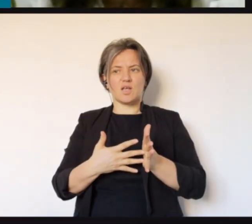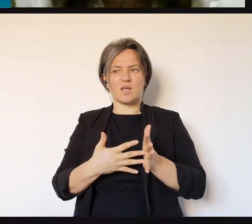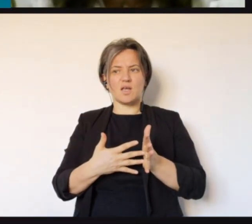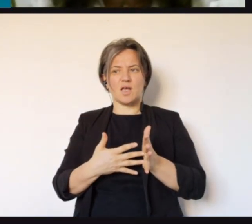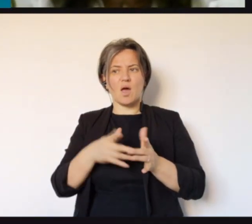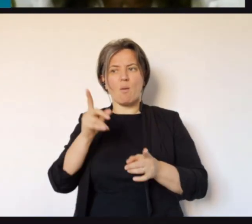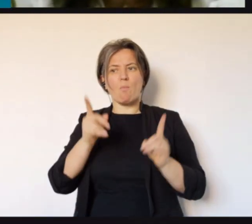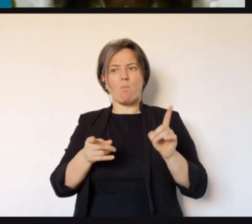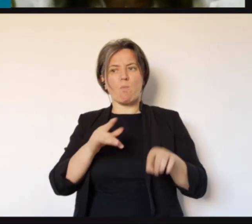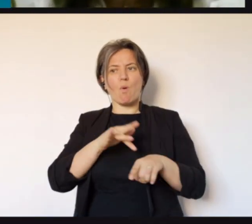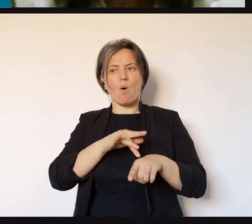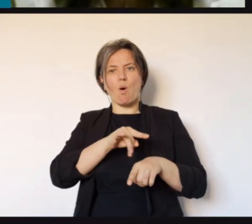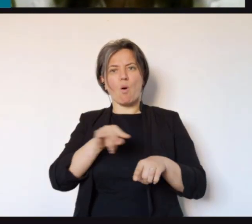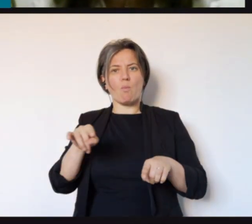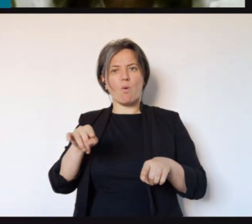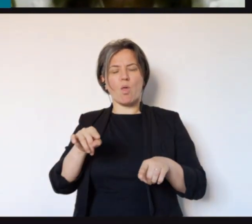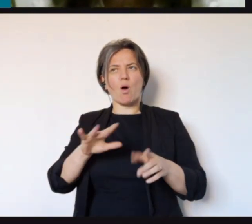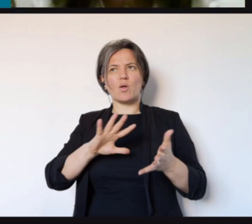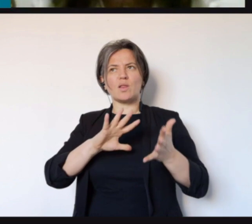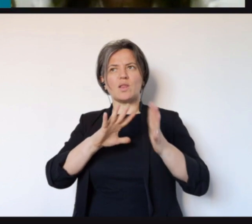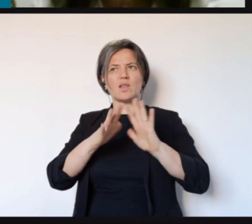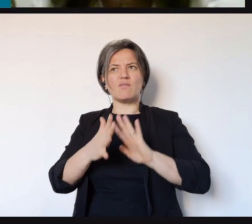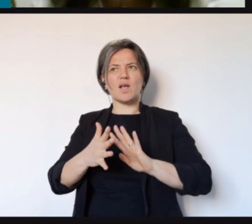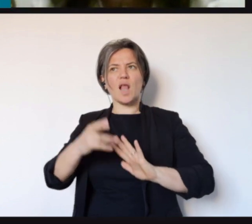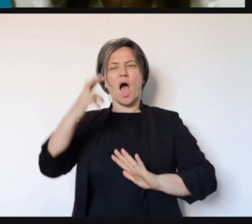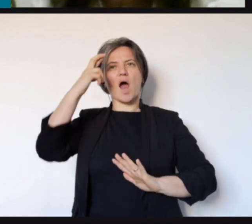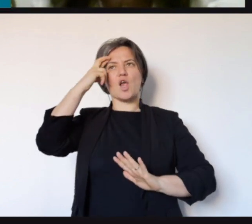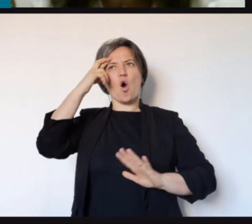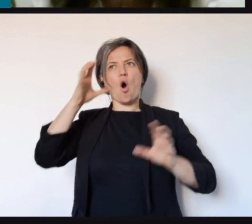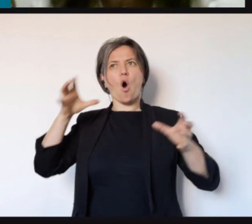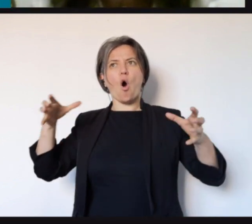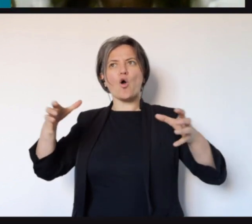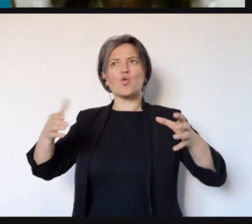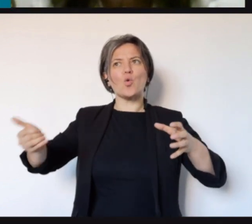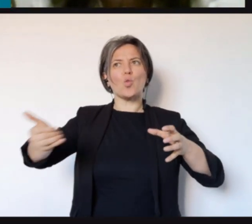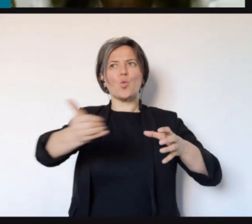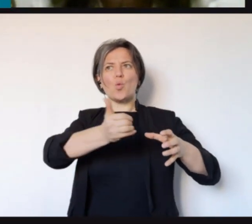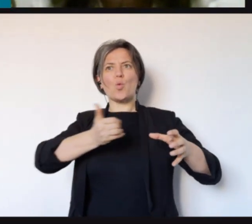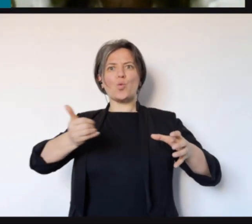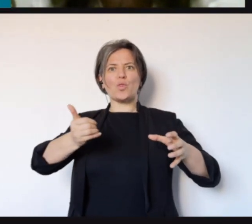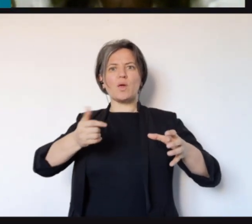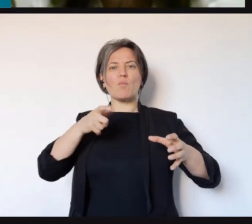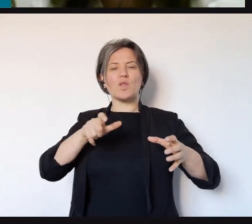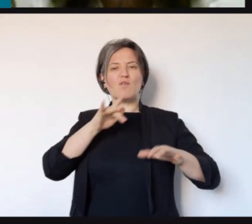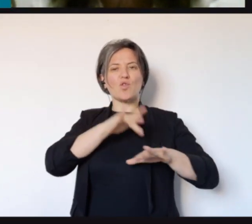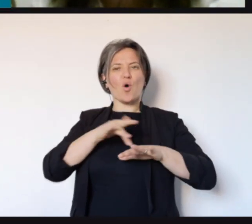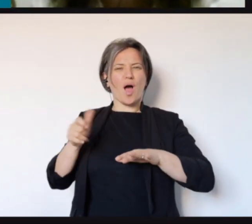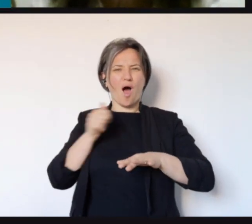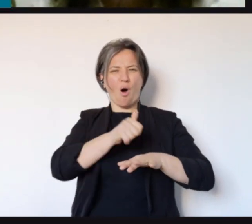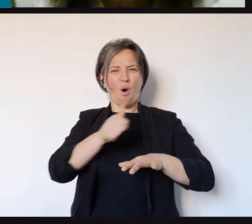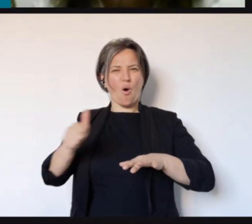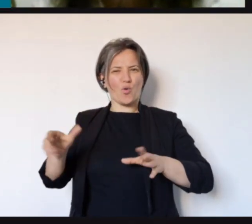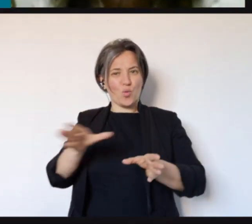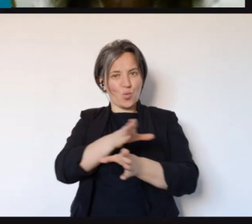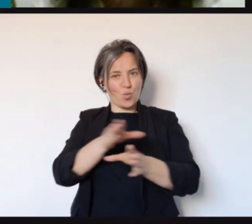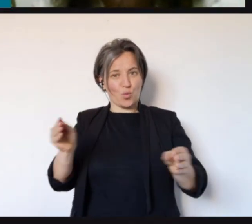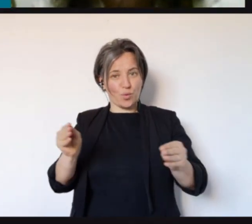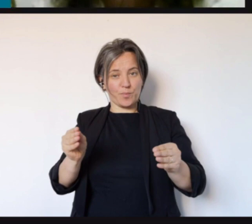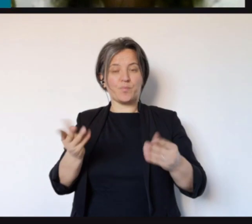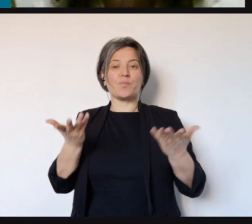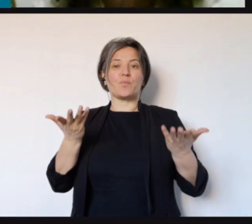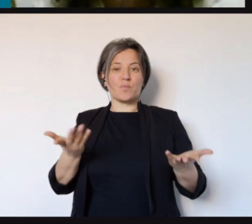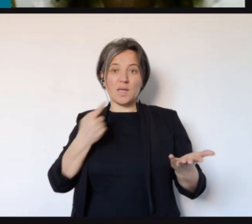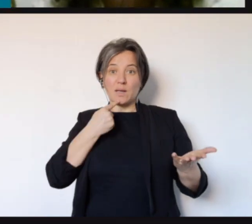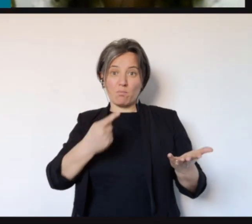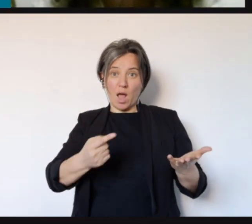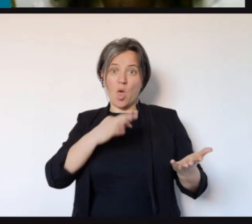che provano un popolo, costituiscono una memoria collettiva, perché tutti rimangono coinvolti. Tuttavia,